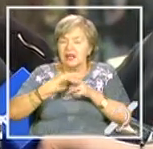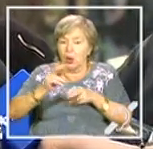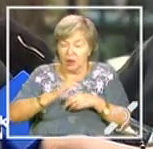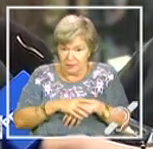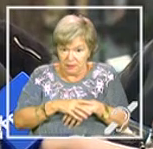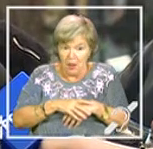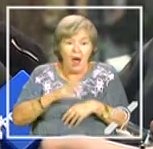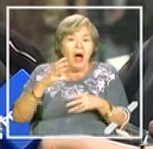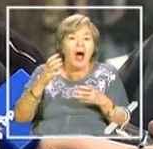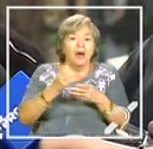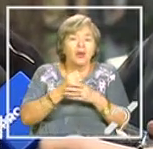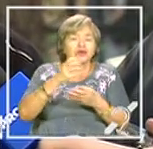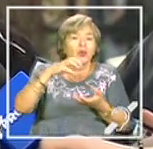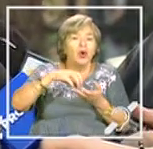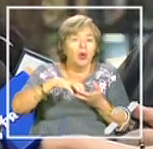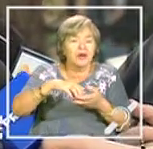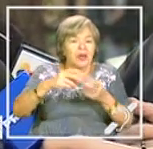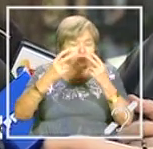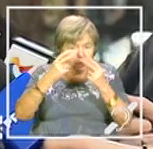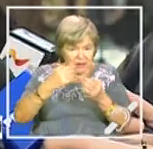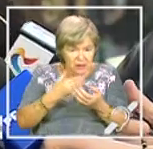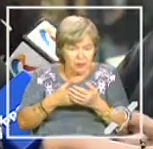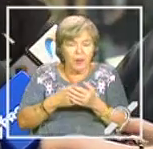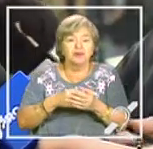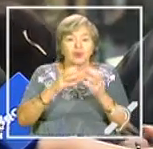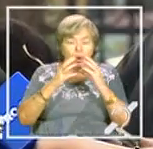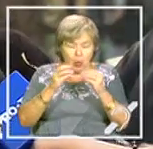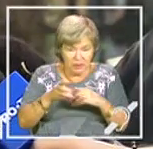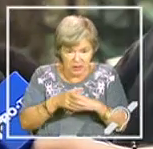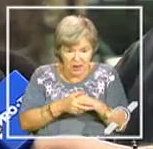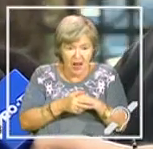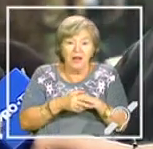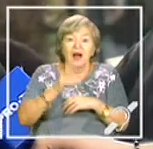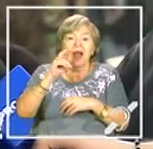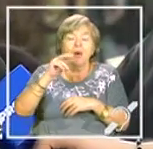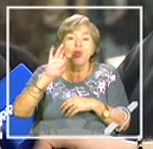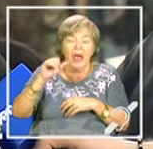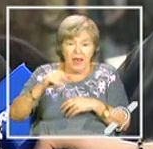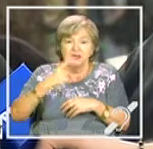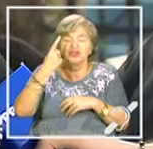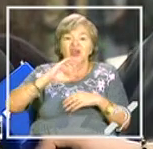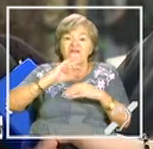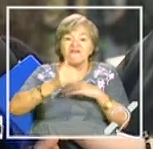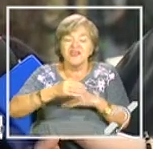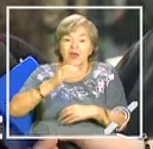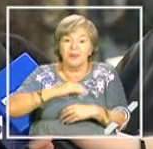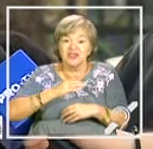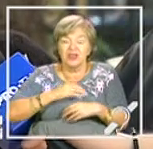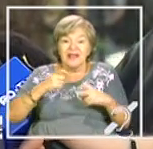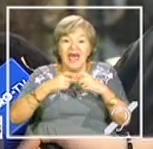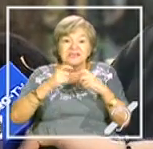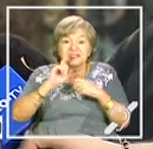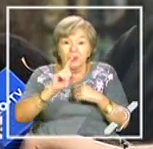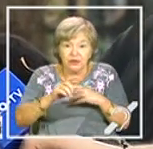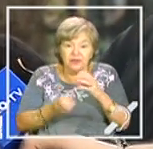am luat un portofoliu relevant pentru situația din România, am luat și o funcție de vicepreședinte executiv din